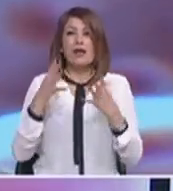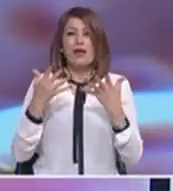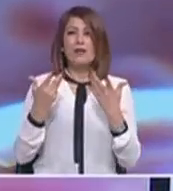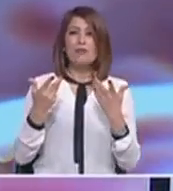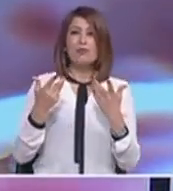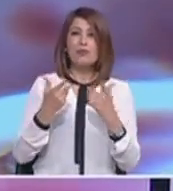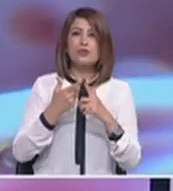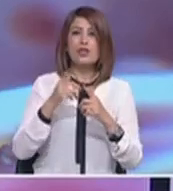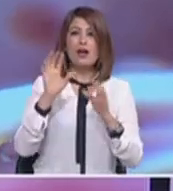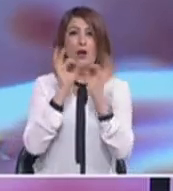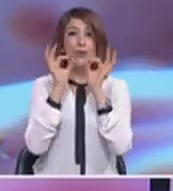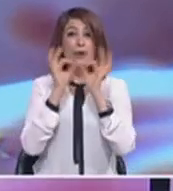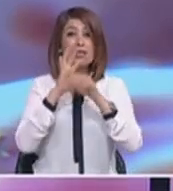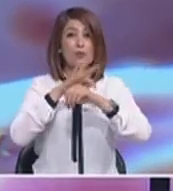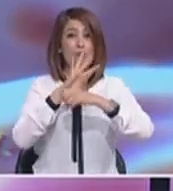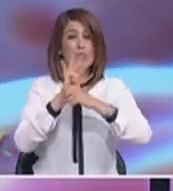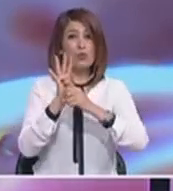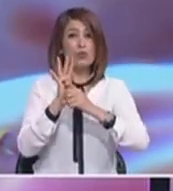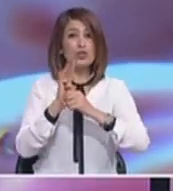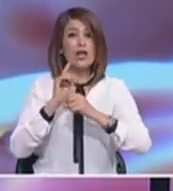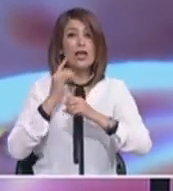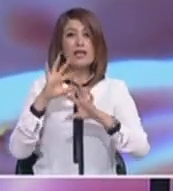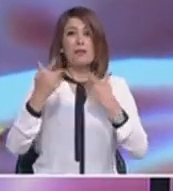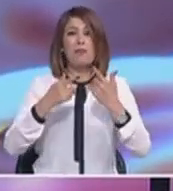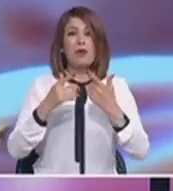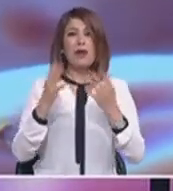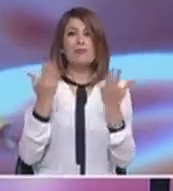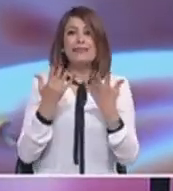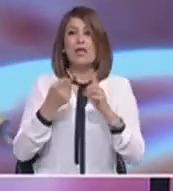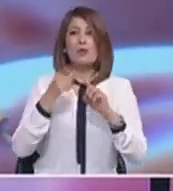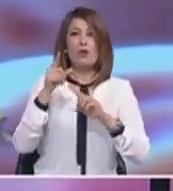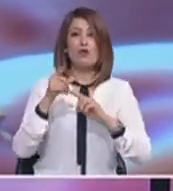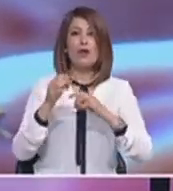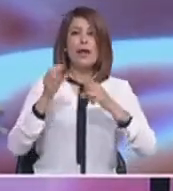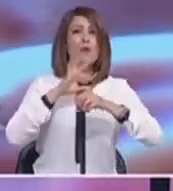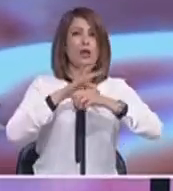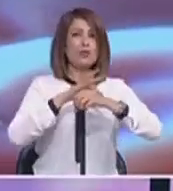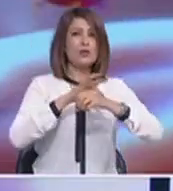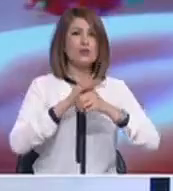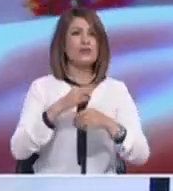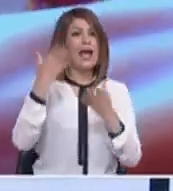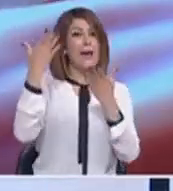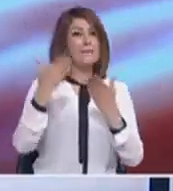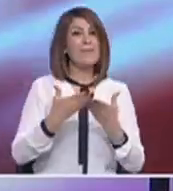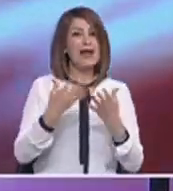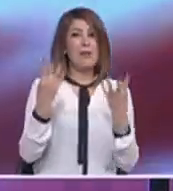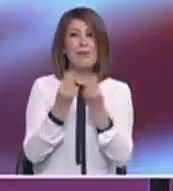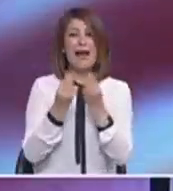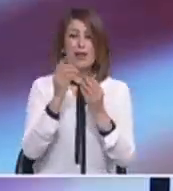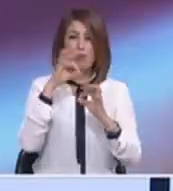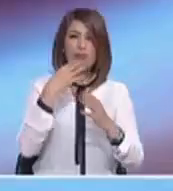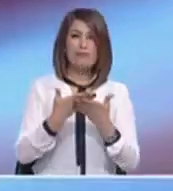الفيروس كيفاش ايضا يلزمهم يواظبوا على العيادات تمت الدكتوره وتحضر معنا